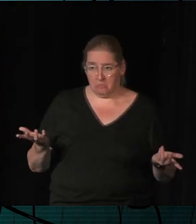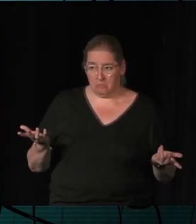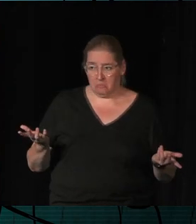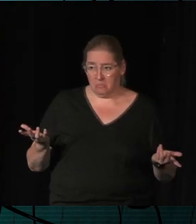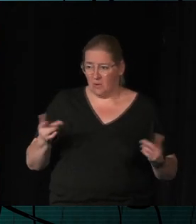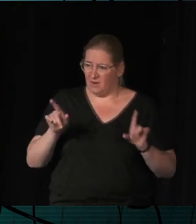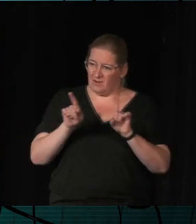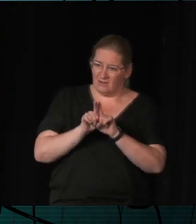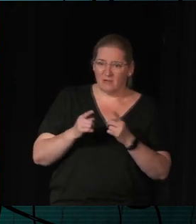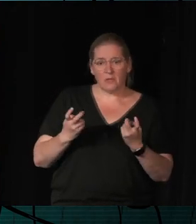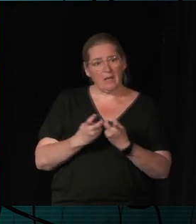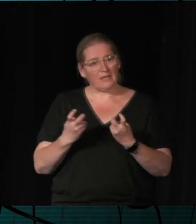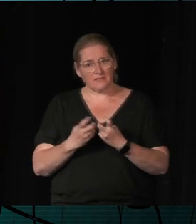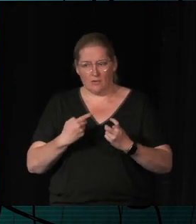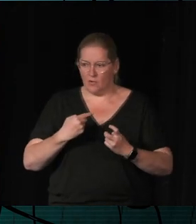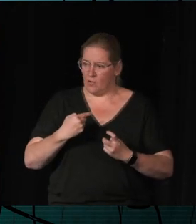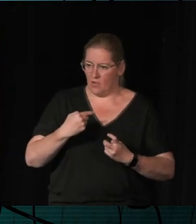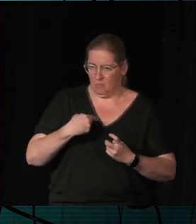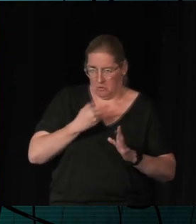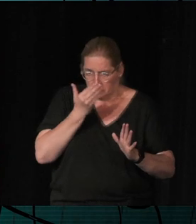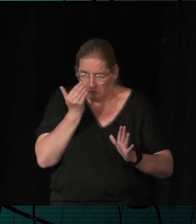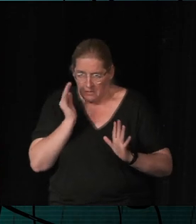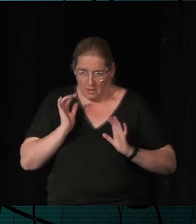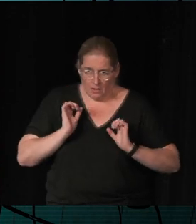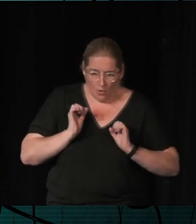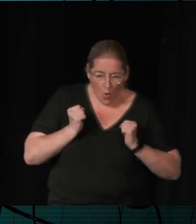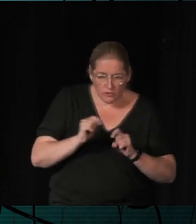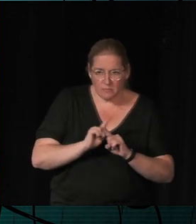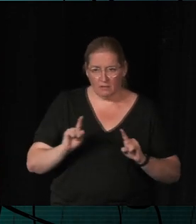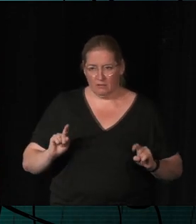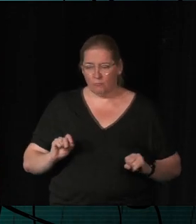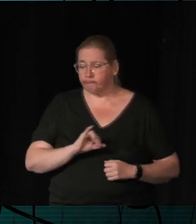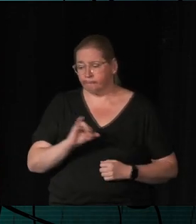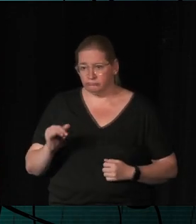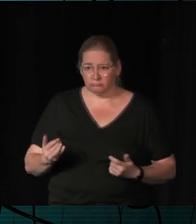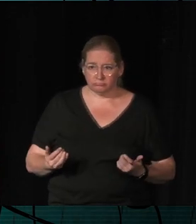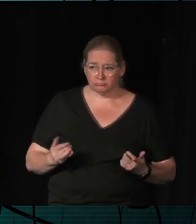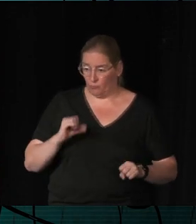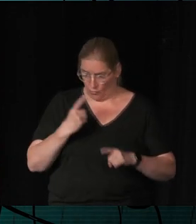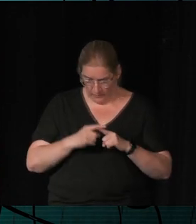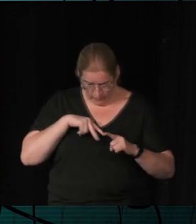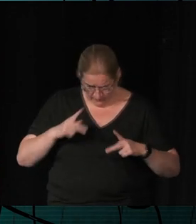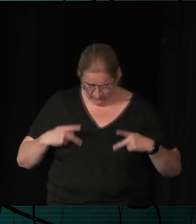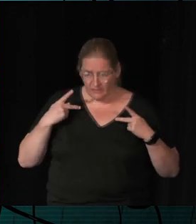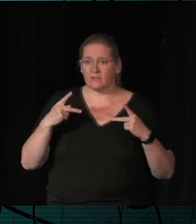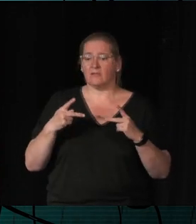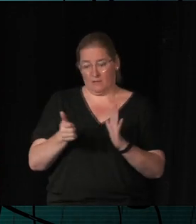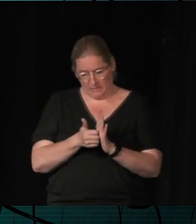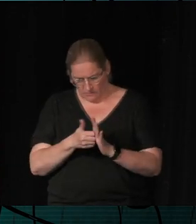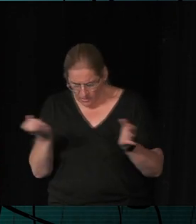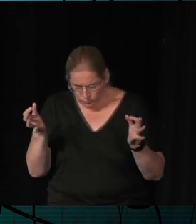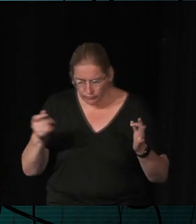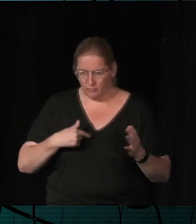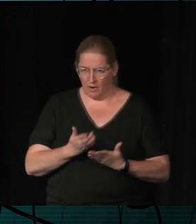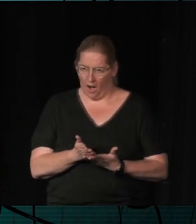le syndrome de l'imposteur. C'est quelque chose que j'ai pu ressentir pour la première fois de ma vie en travaillant sur ce jeu, sur ce personnage. J'ai souvent